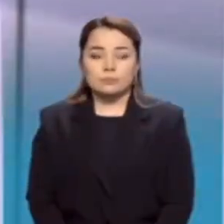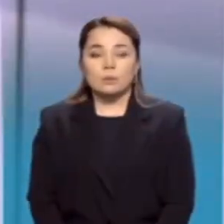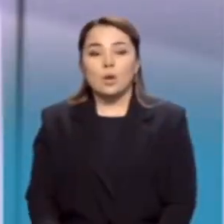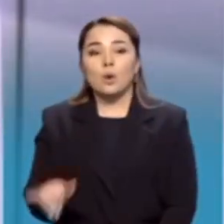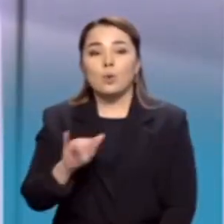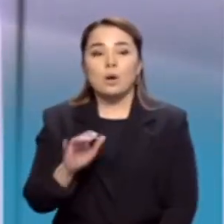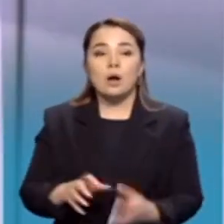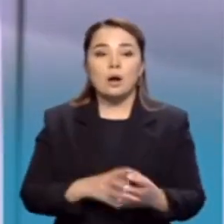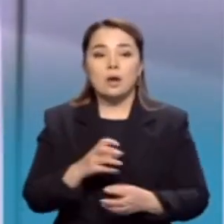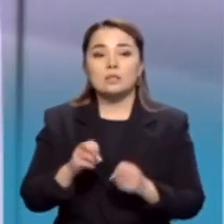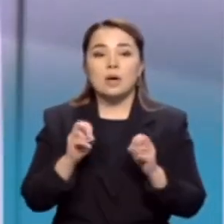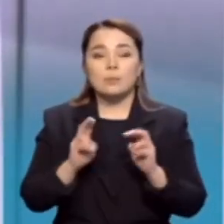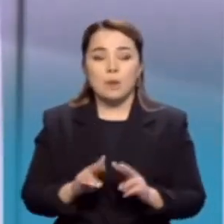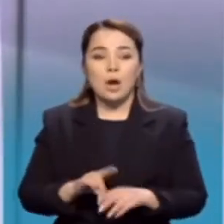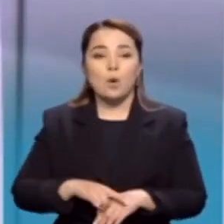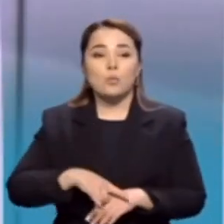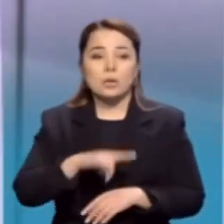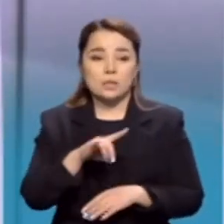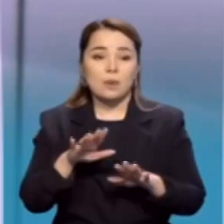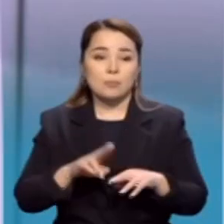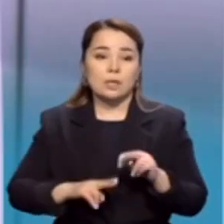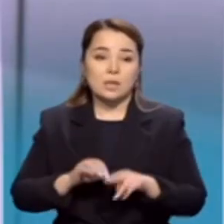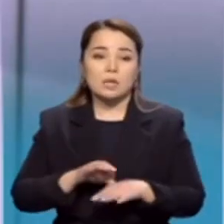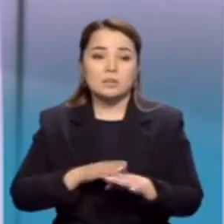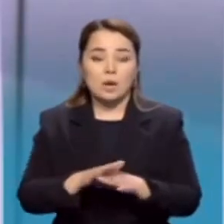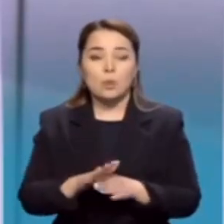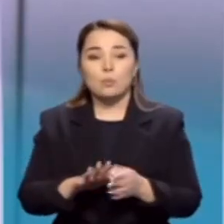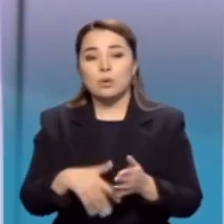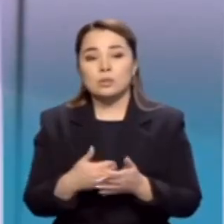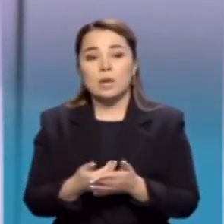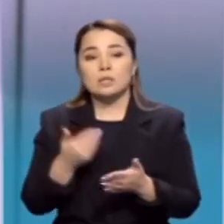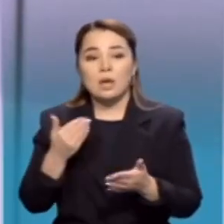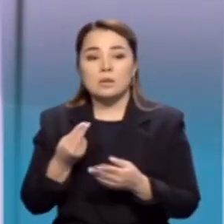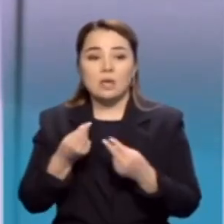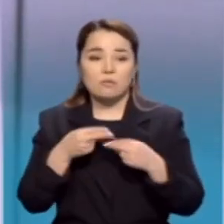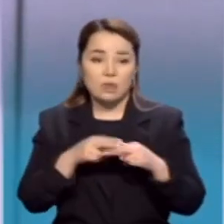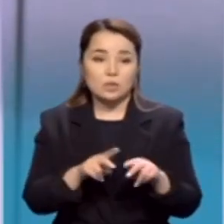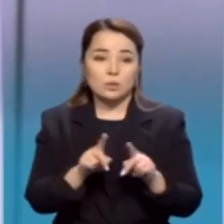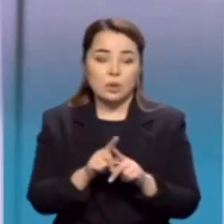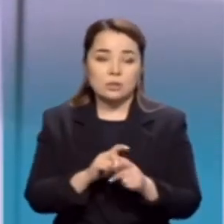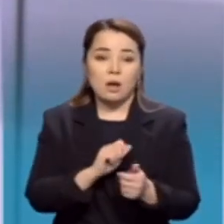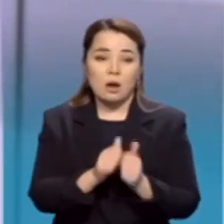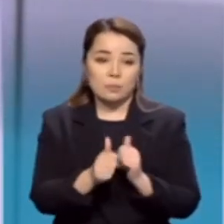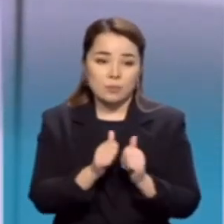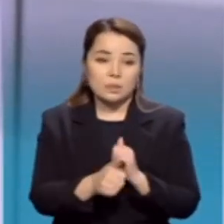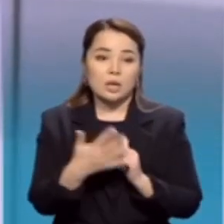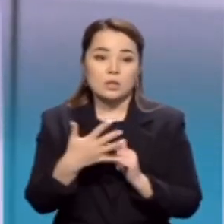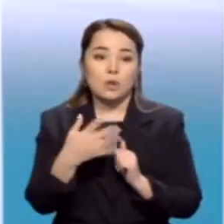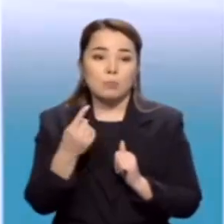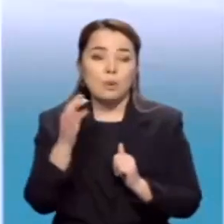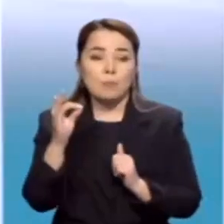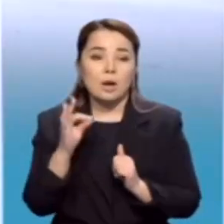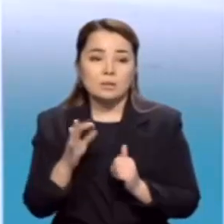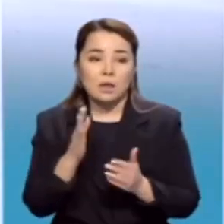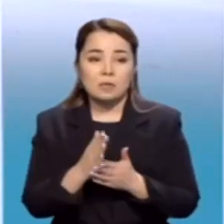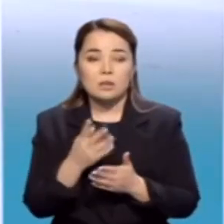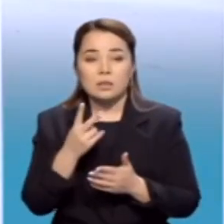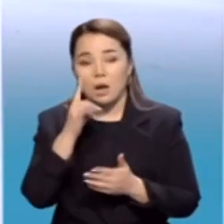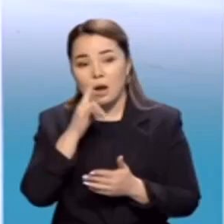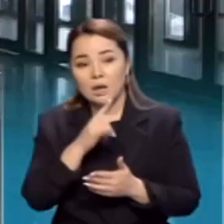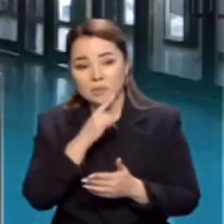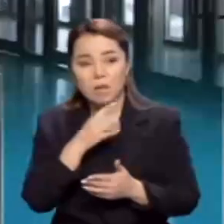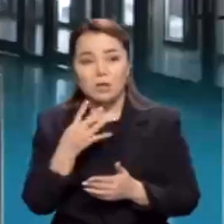Орал халықаралық әуежайы мемлекет меншігінде қалады. Бұған дейін оның инвесторлары ауысып, терминалдың 51% акциясын екі